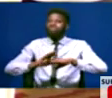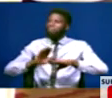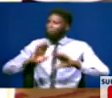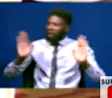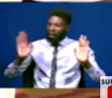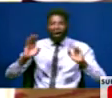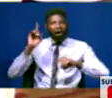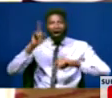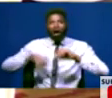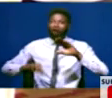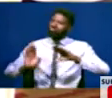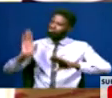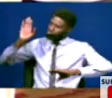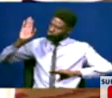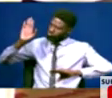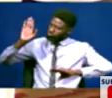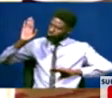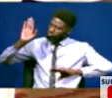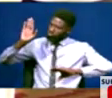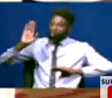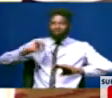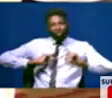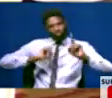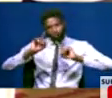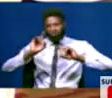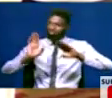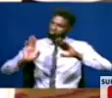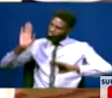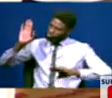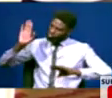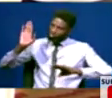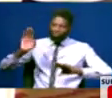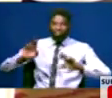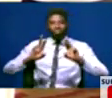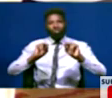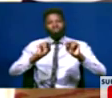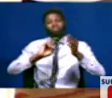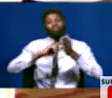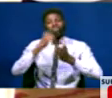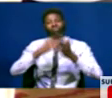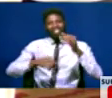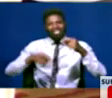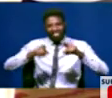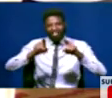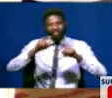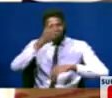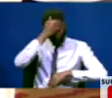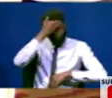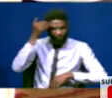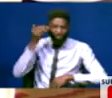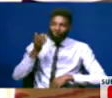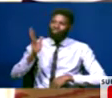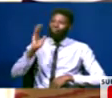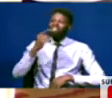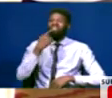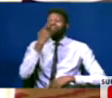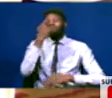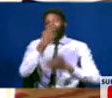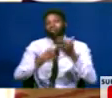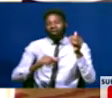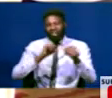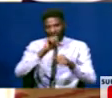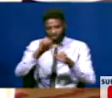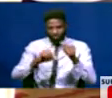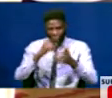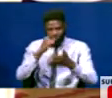ati nachukua Biblia hii niseme hivi na hivi. Hivi ni kuonyesha wewe umesahau Mungu anasema nini habari ya kiapo. Kiapo